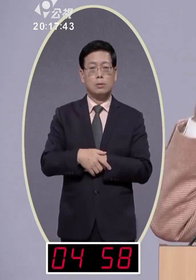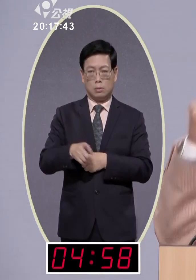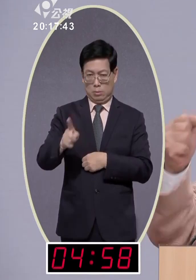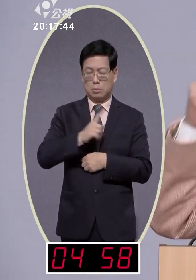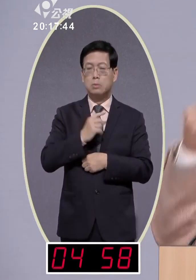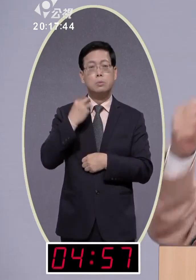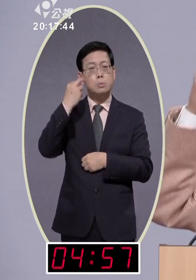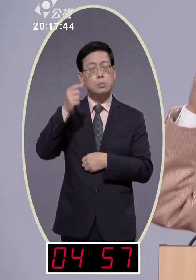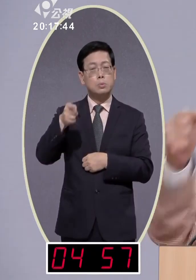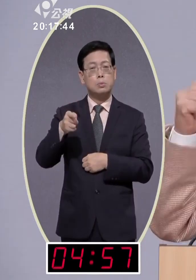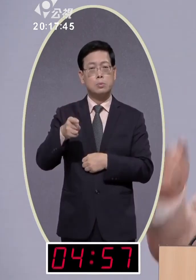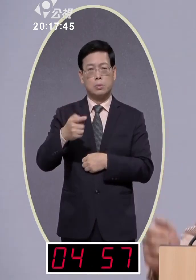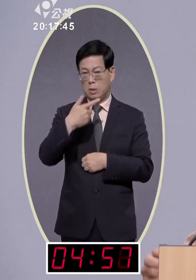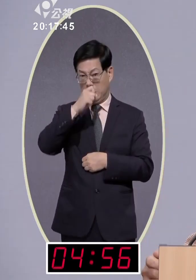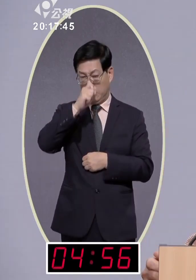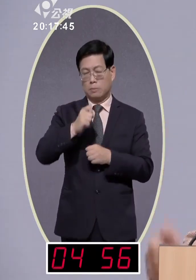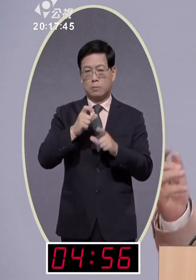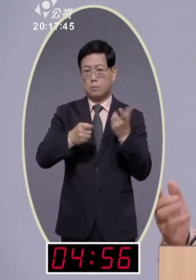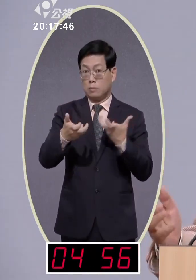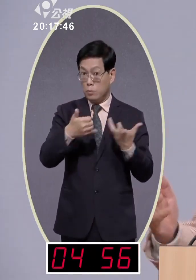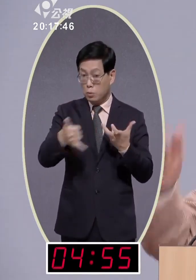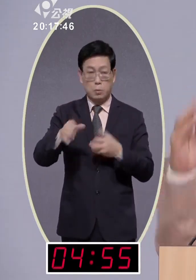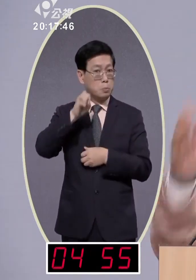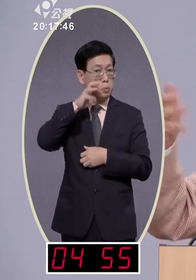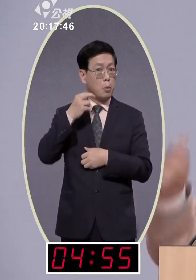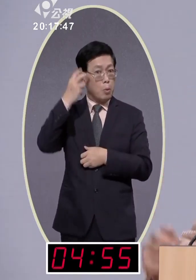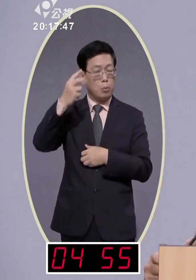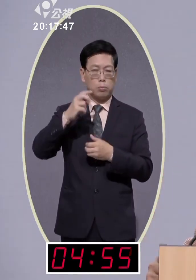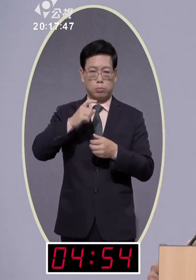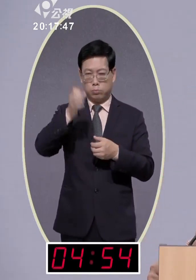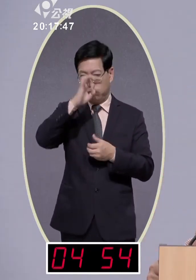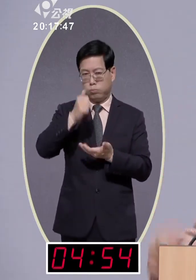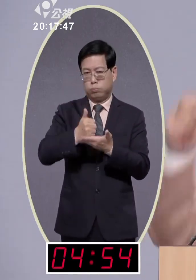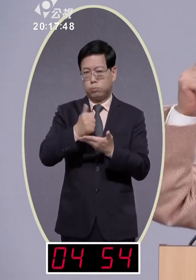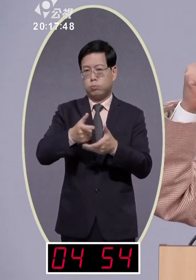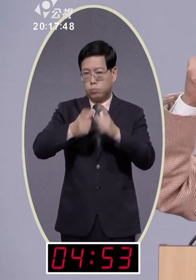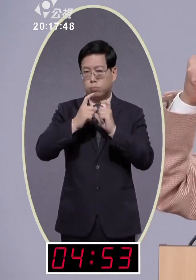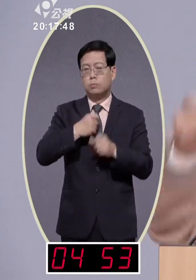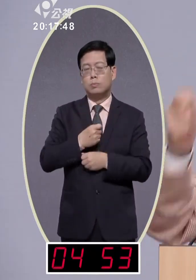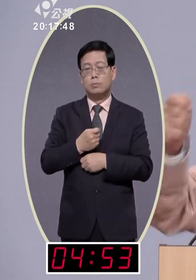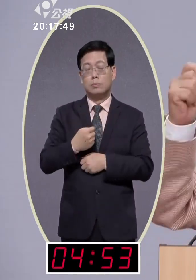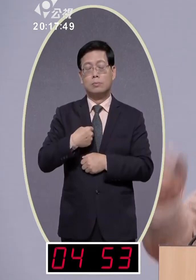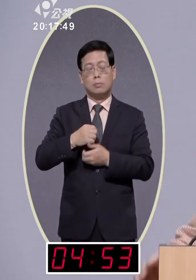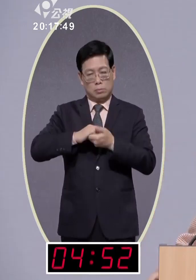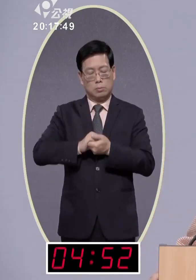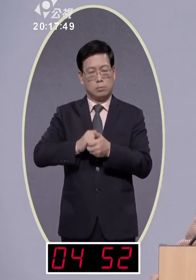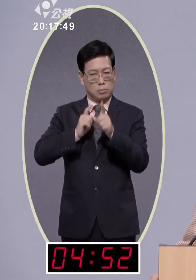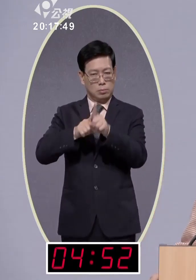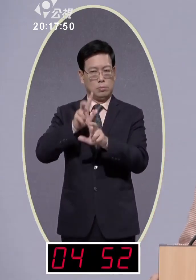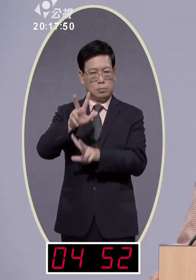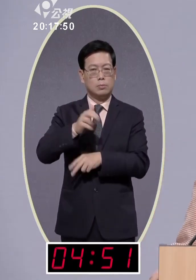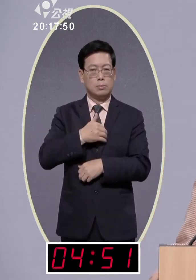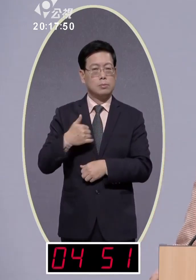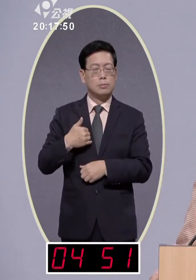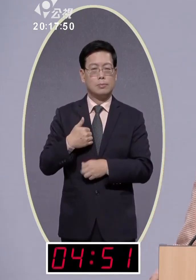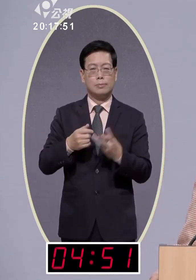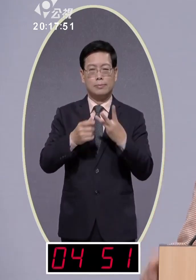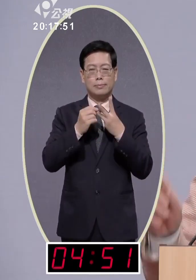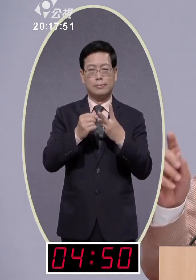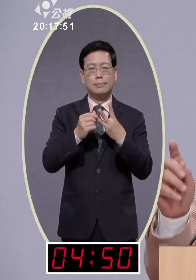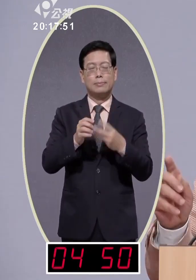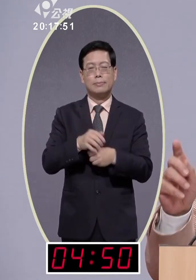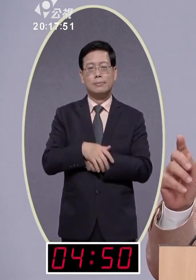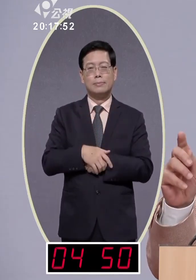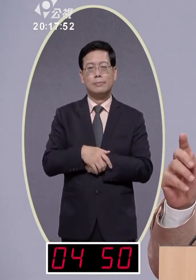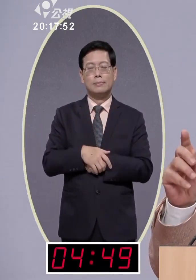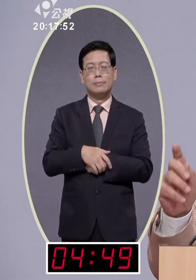自认为是一个好的公务员的荣誉感要找回来。宋楚瑜说到做到。第三，我